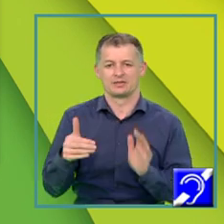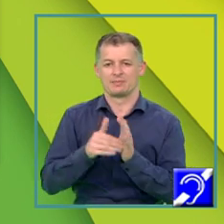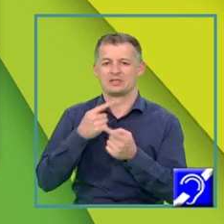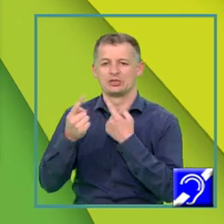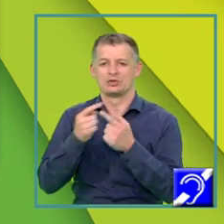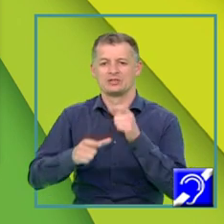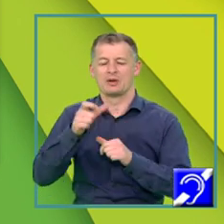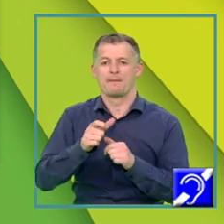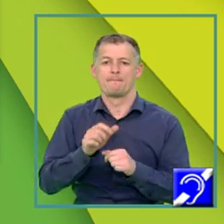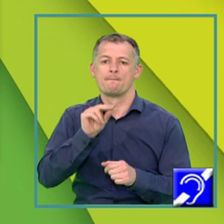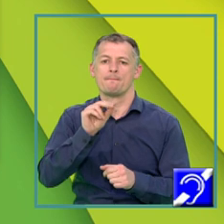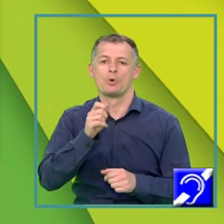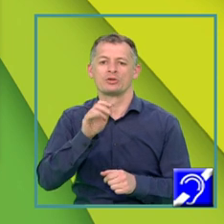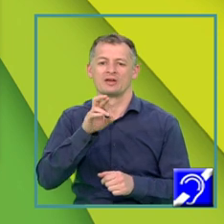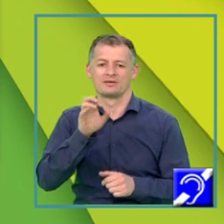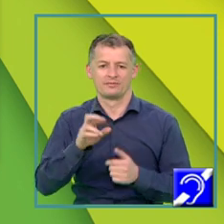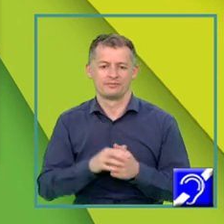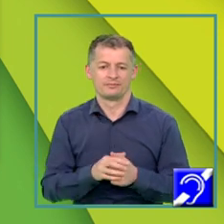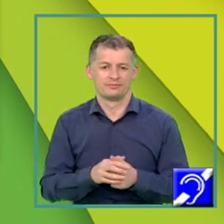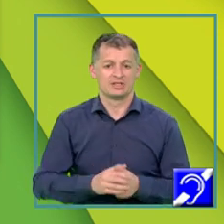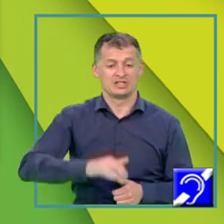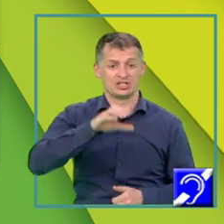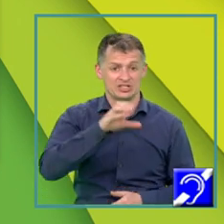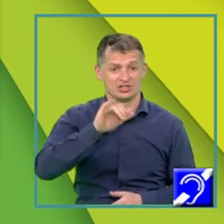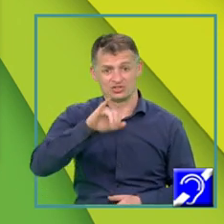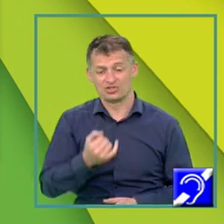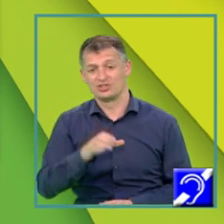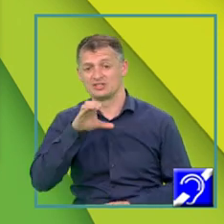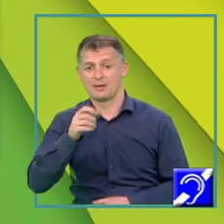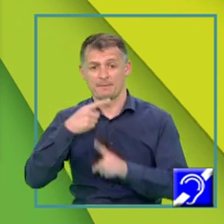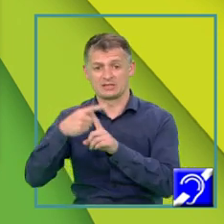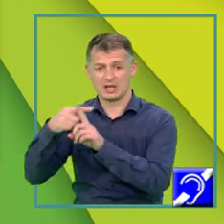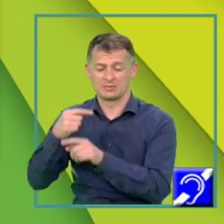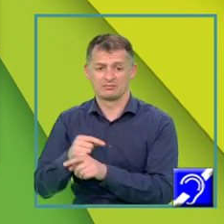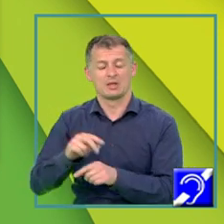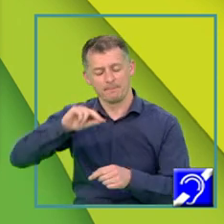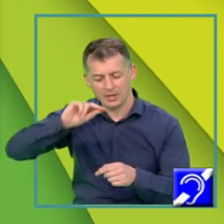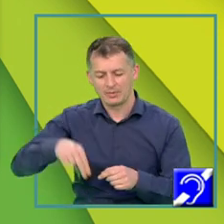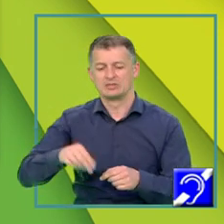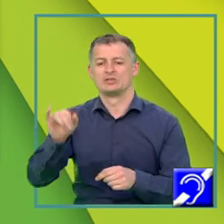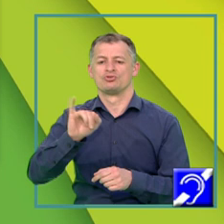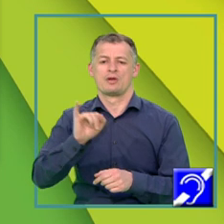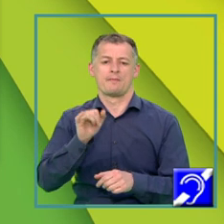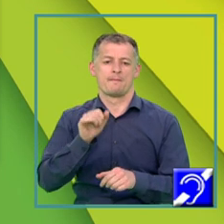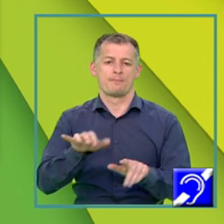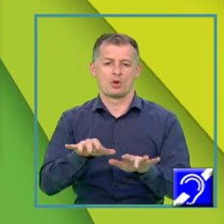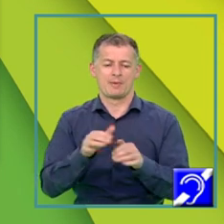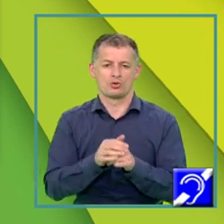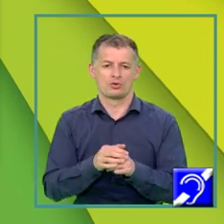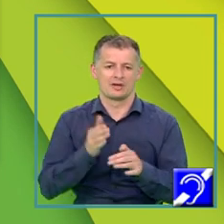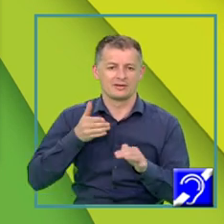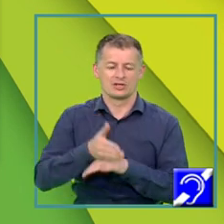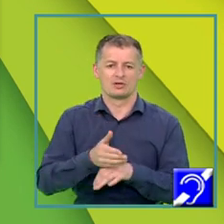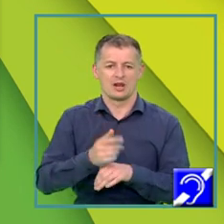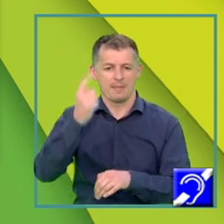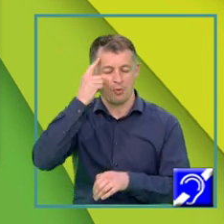pointeri În ce și ce plus plus este permis programatorilor accesul la memorie prin